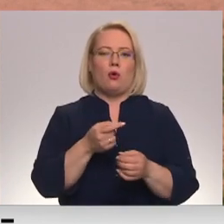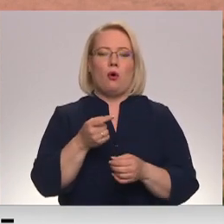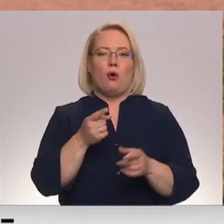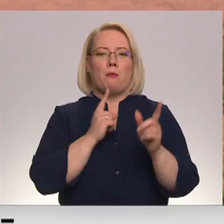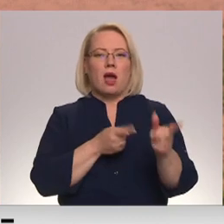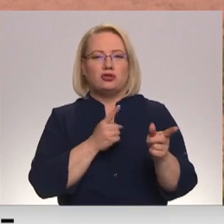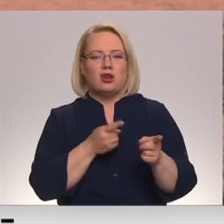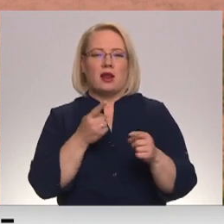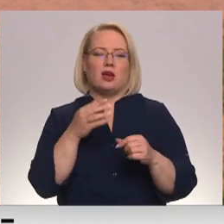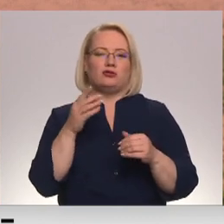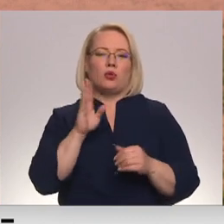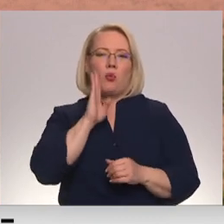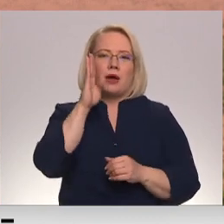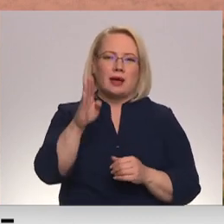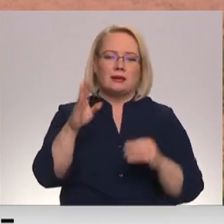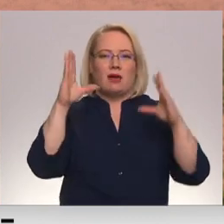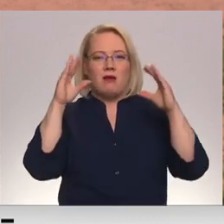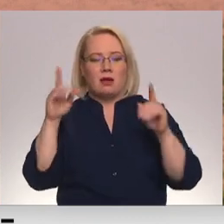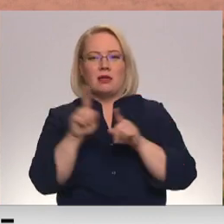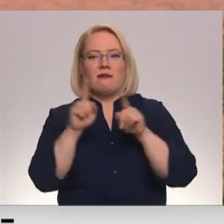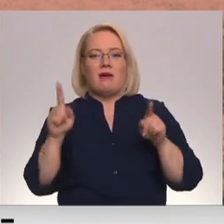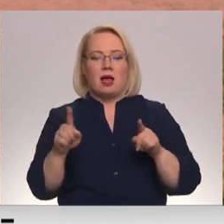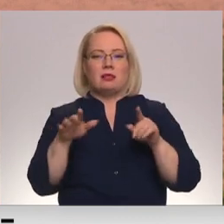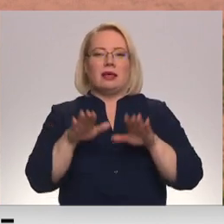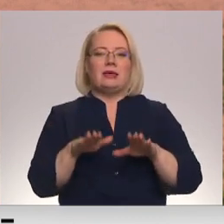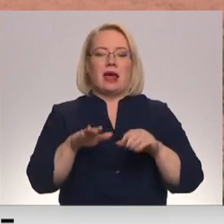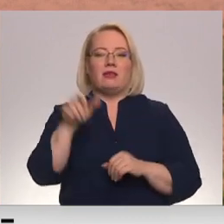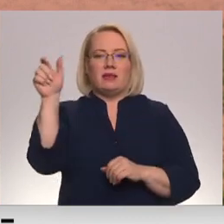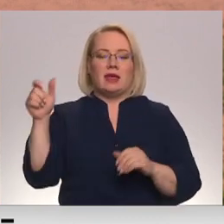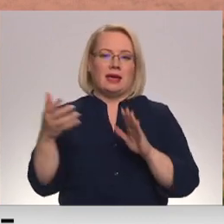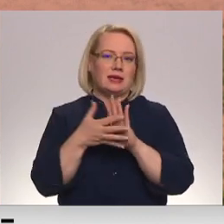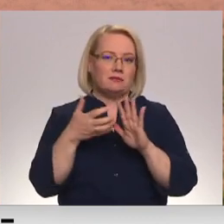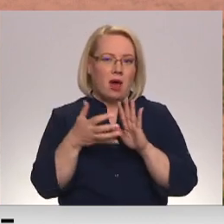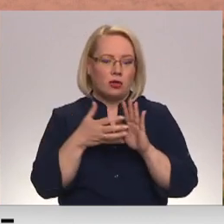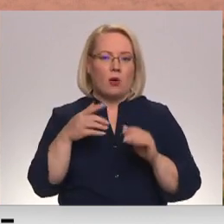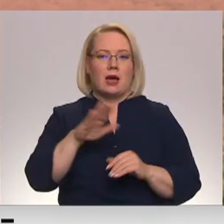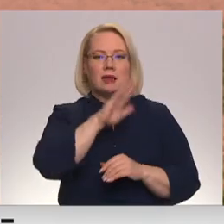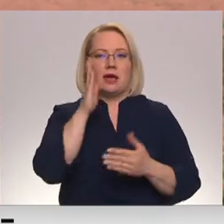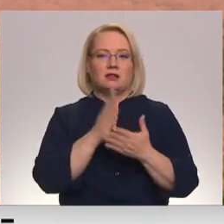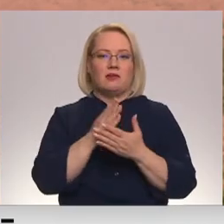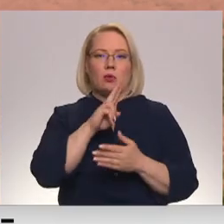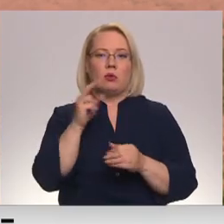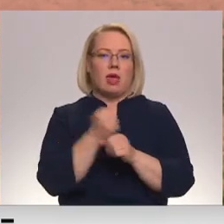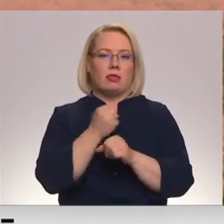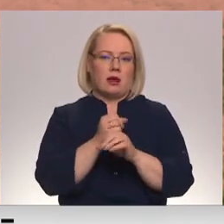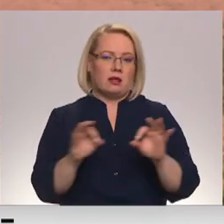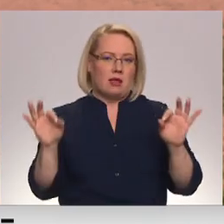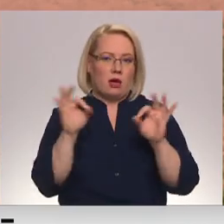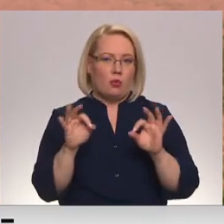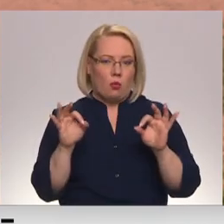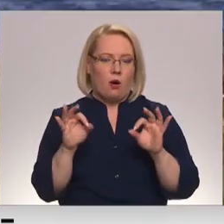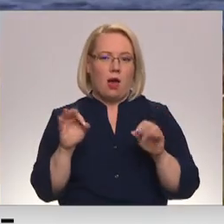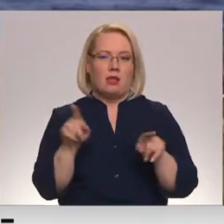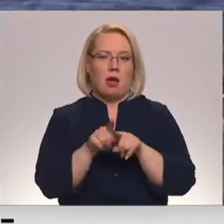no rīta, vai no vakarā, nu, nevelti dienvidnieki izmanto siestu, kad dienas vidū viņi nedara neko, kāpēc baltieši nevarētu arī